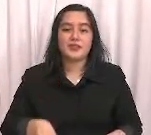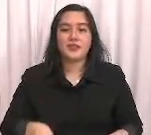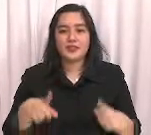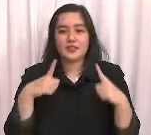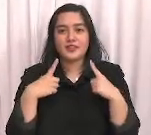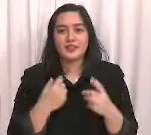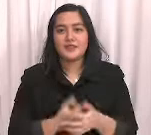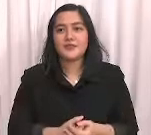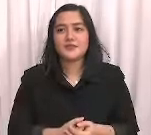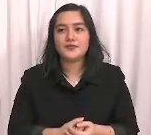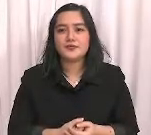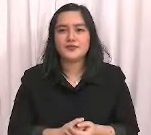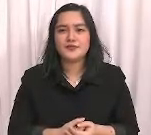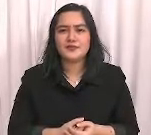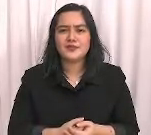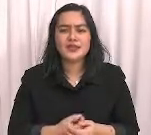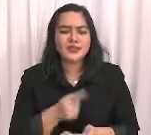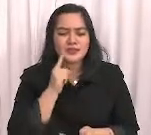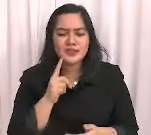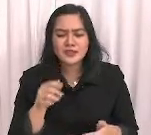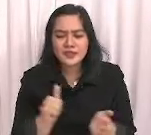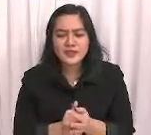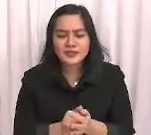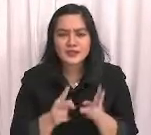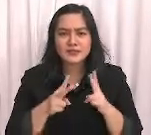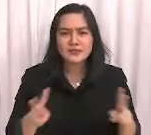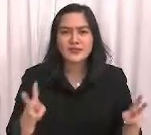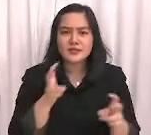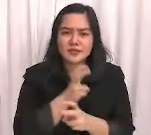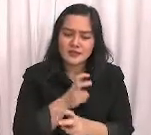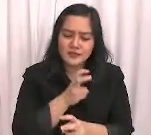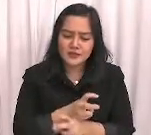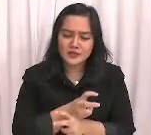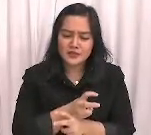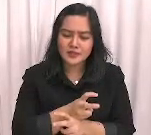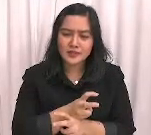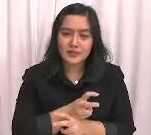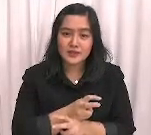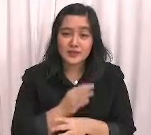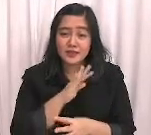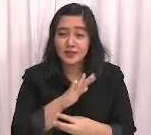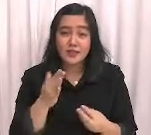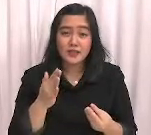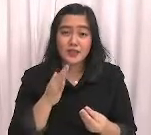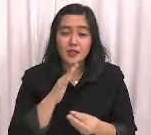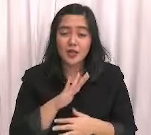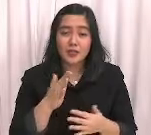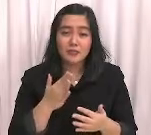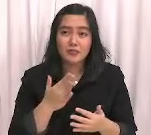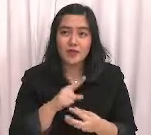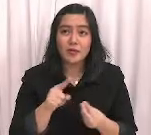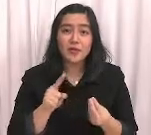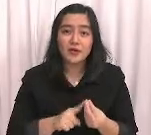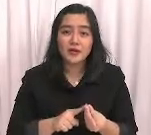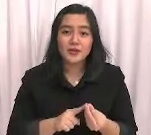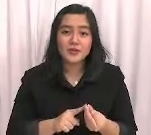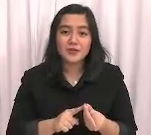mga nakalagay sa virtuous woman. Uh-huh. You know, dahil sa mga pinagdadaanan na ginagawa kang tanga.